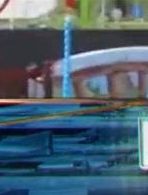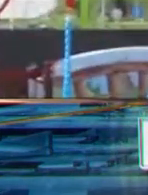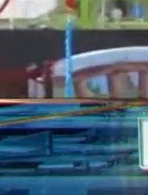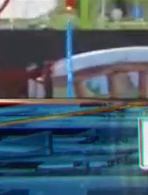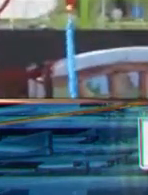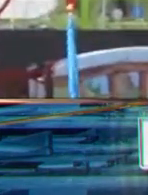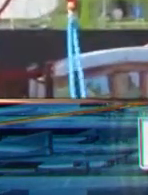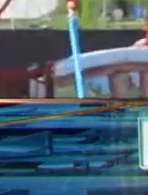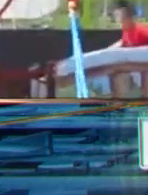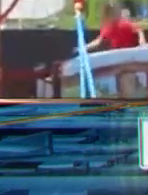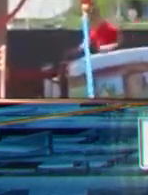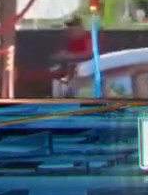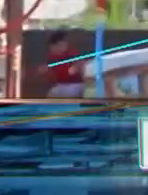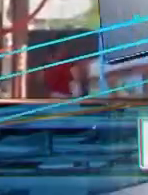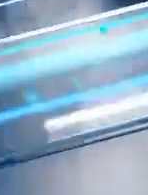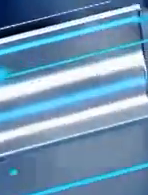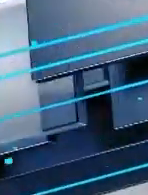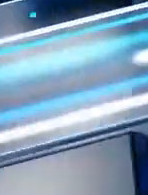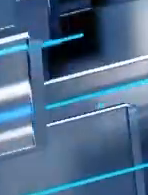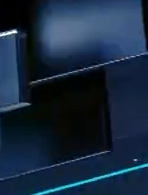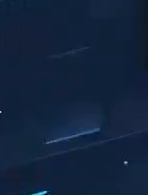әкімшілікпен жақсы қарым-қатынастамыз.